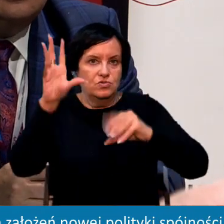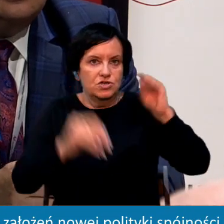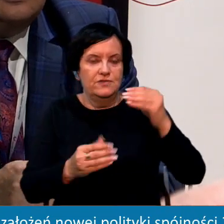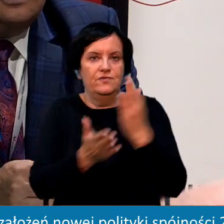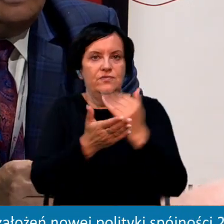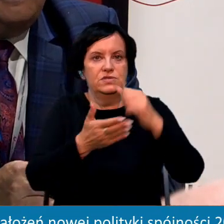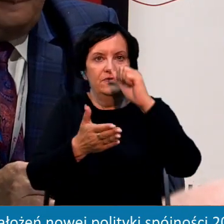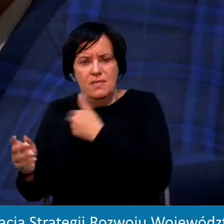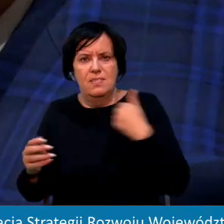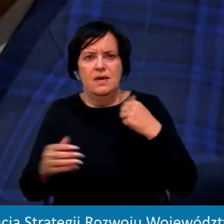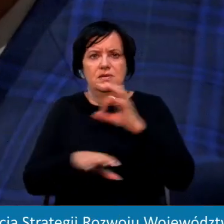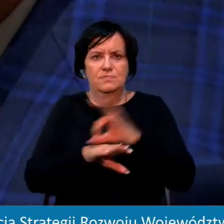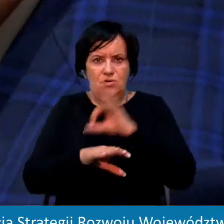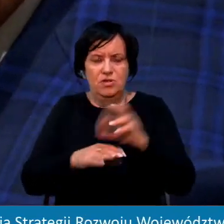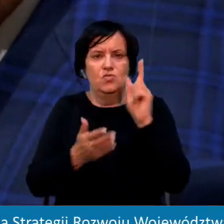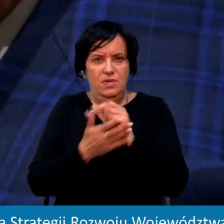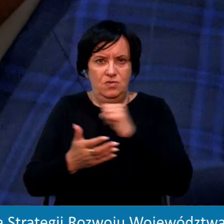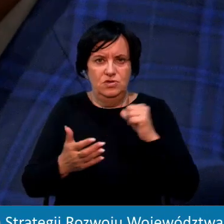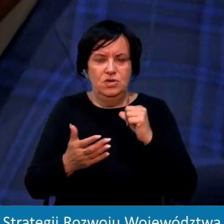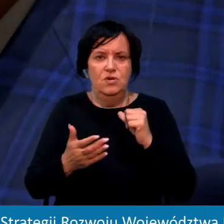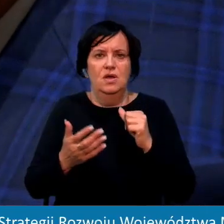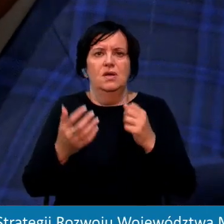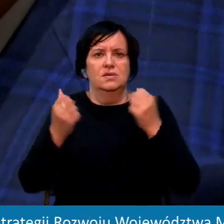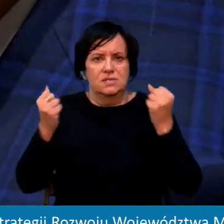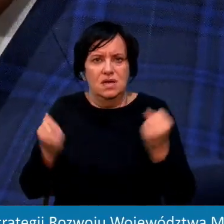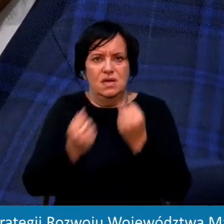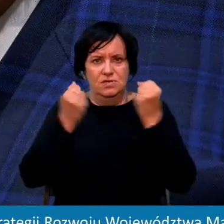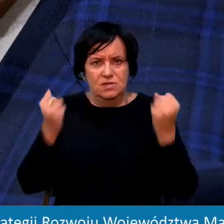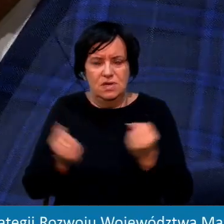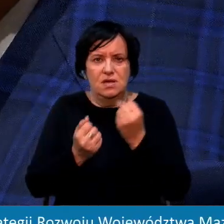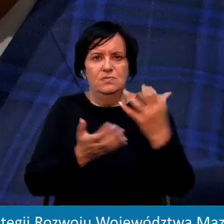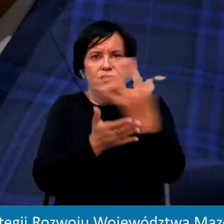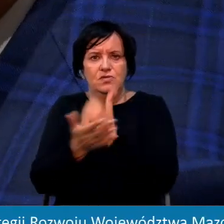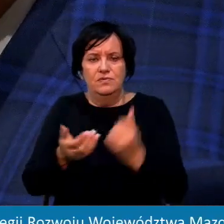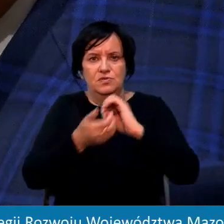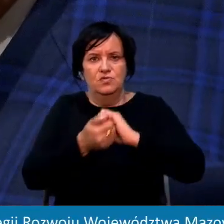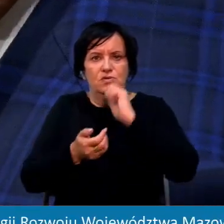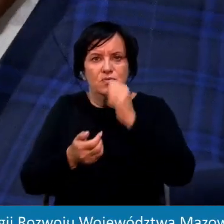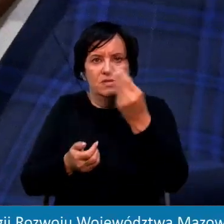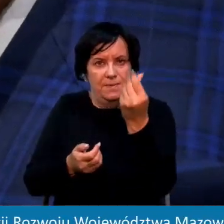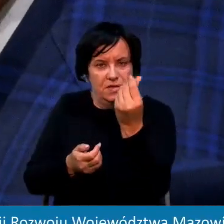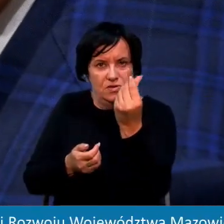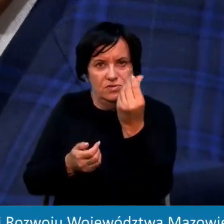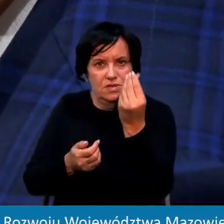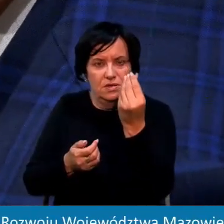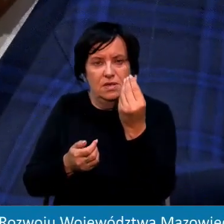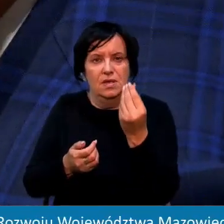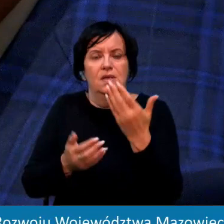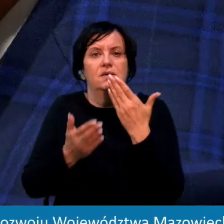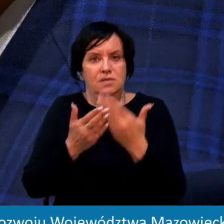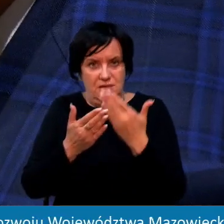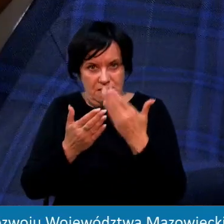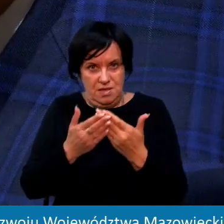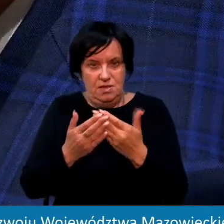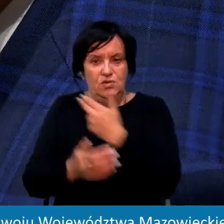województwa mazowieckiego. Szansa pozyskiwania środków unijnych stwarza dla jednostek służby zdrowia,